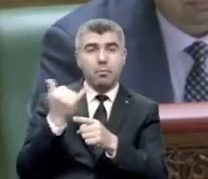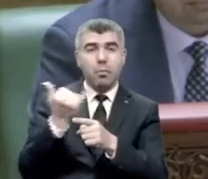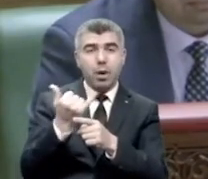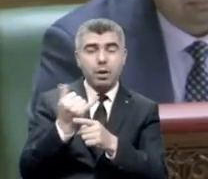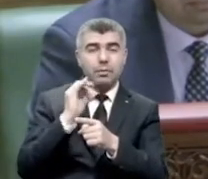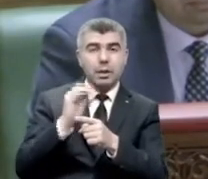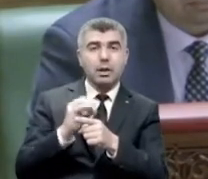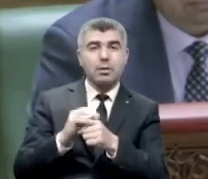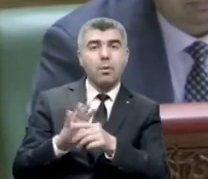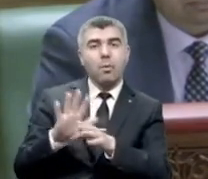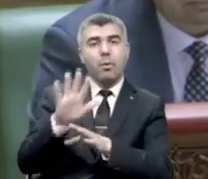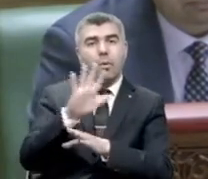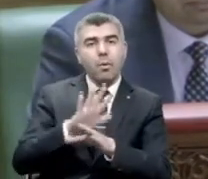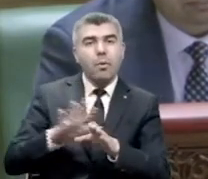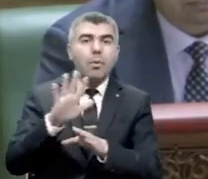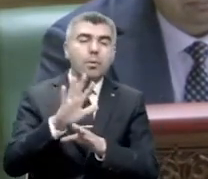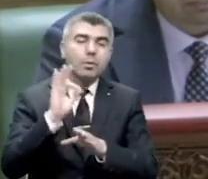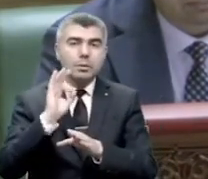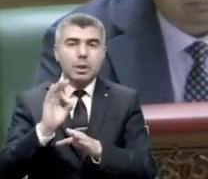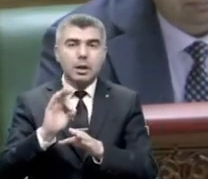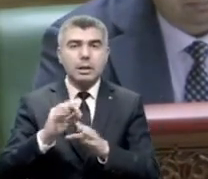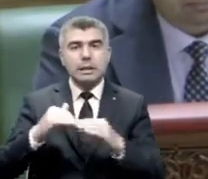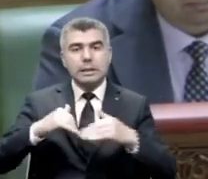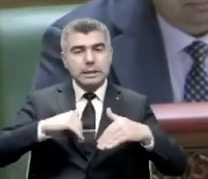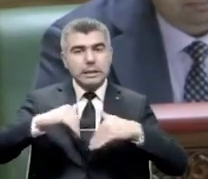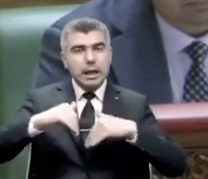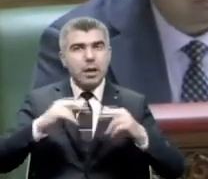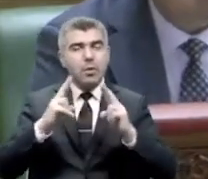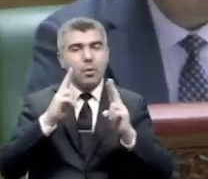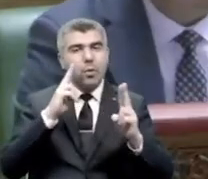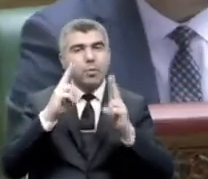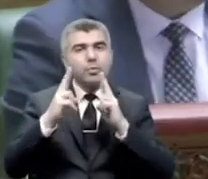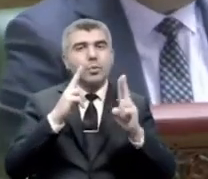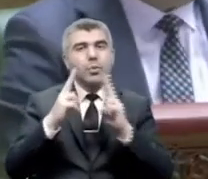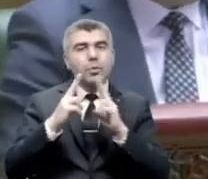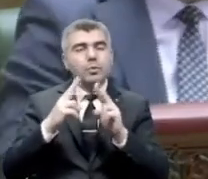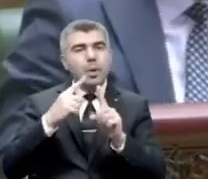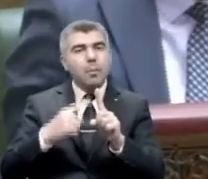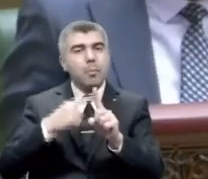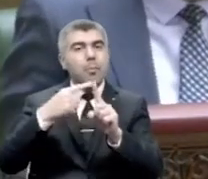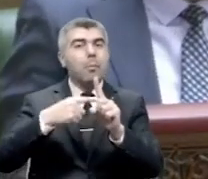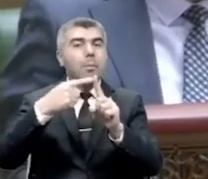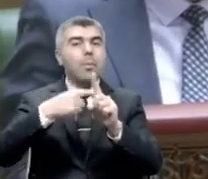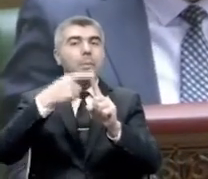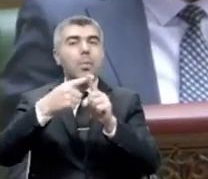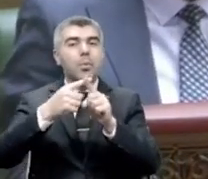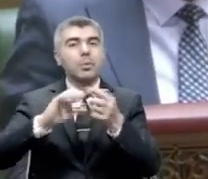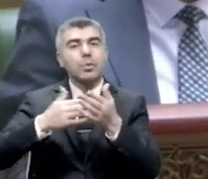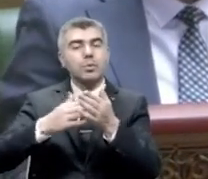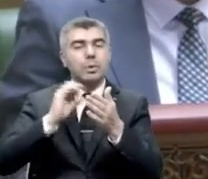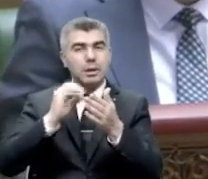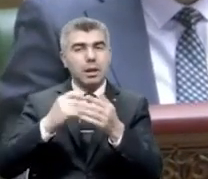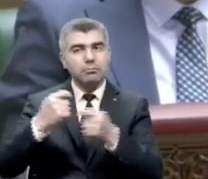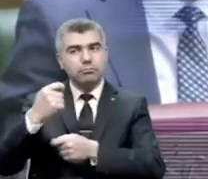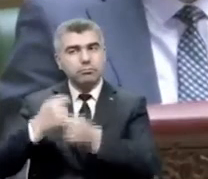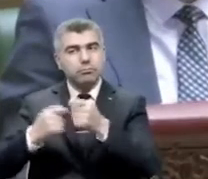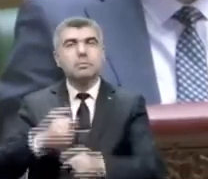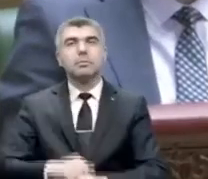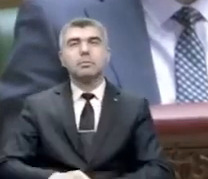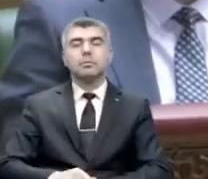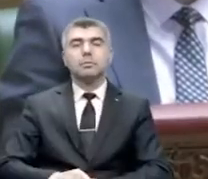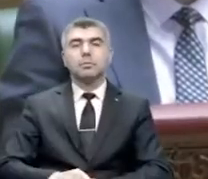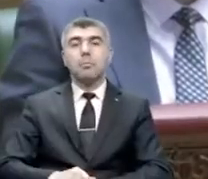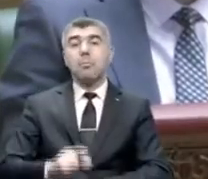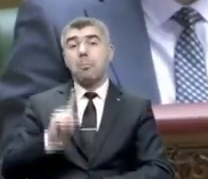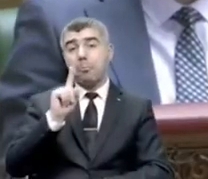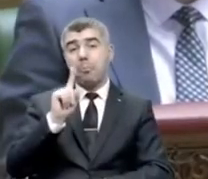إنشاء وتعزيز الشبكة الوطنية من الطرق السيار لتلبية التزايد المتسارع في وتيرة الرواج الاقتصادي.